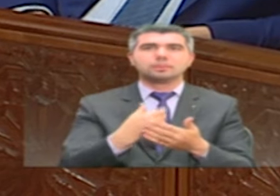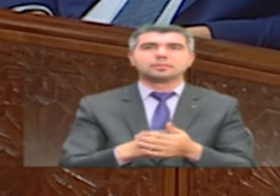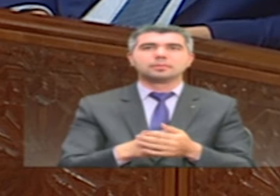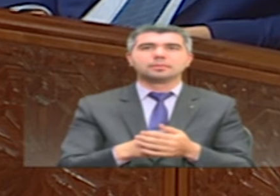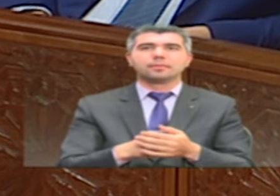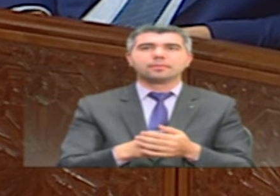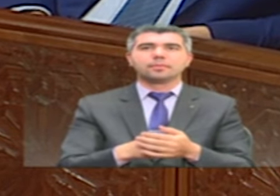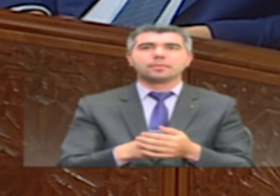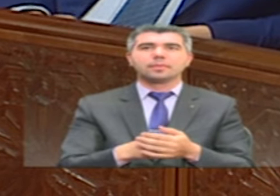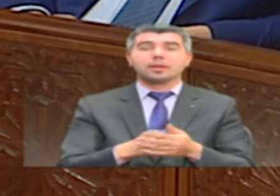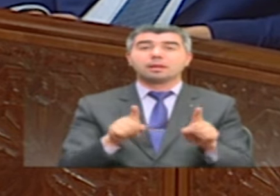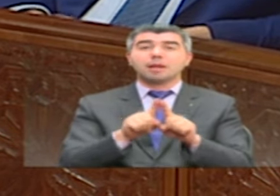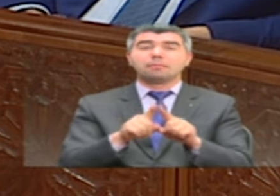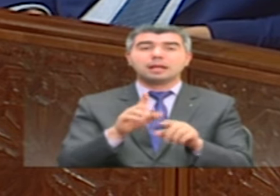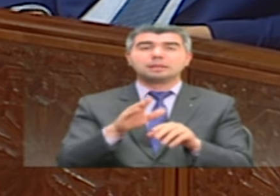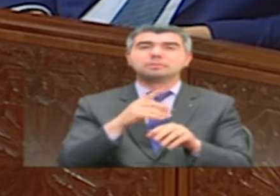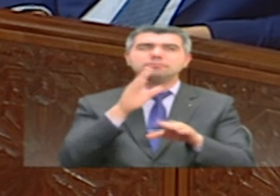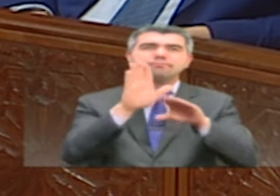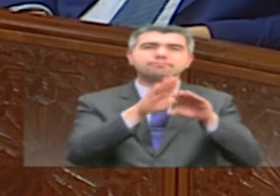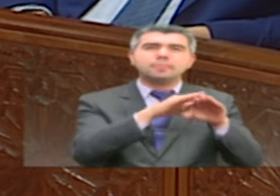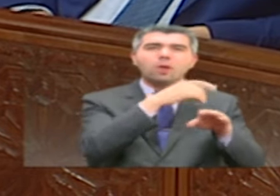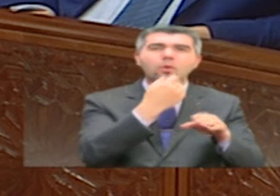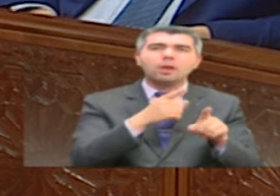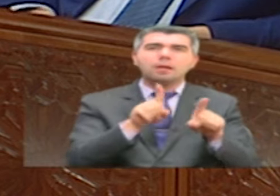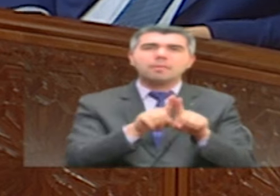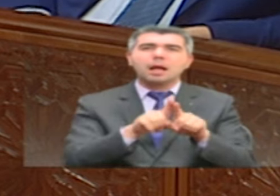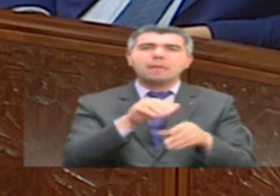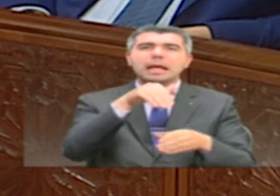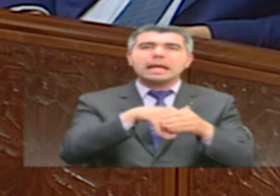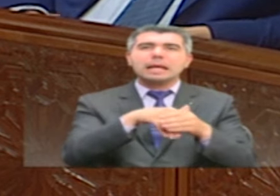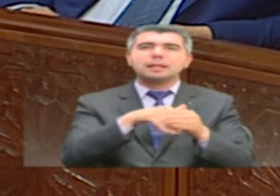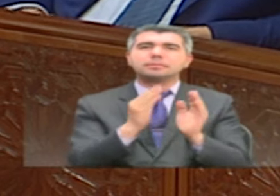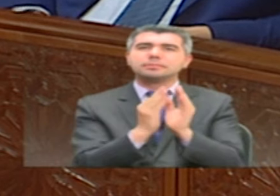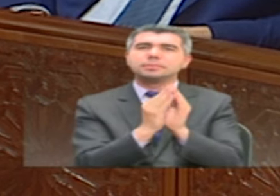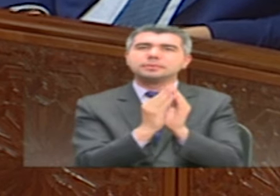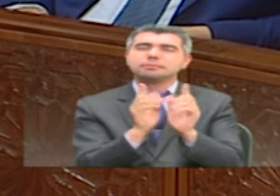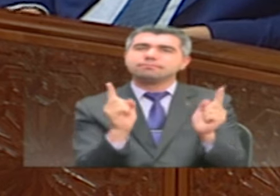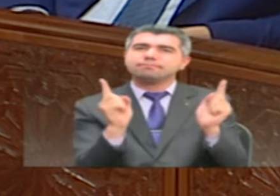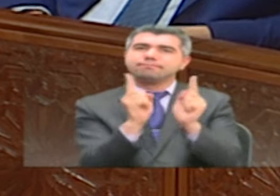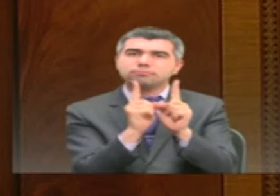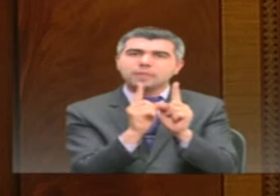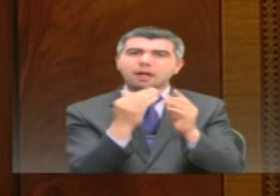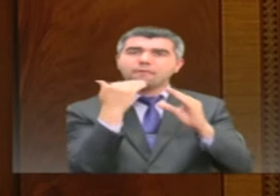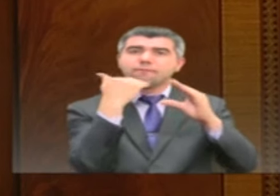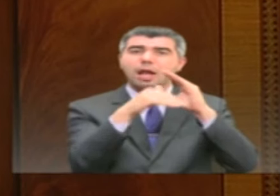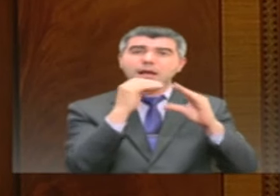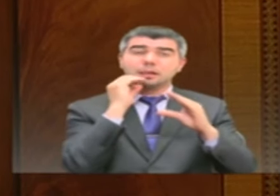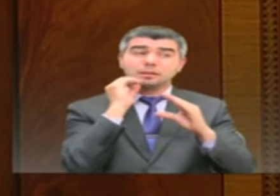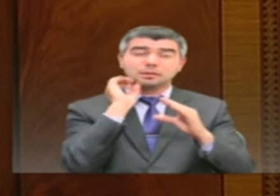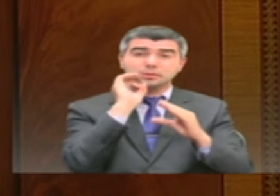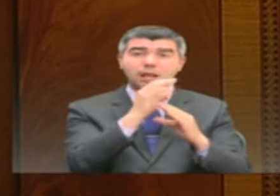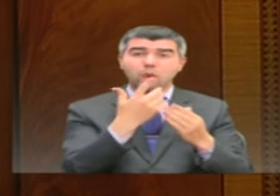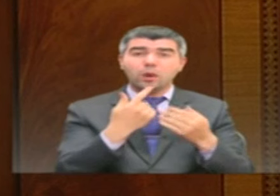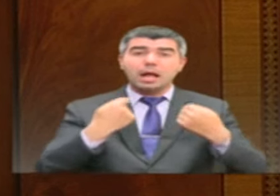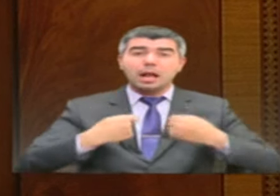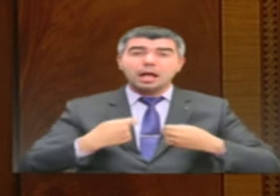الرميد وتتهم رئيس الحكومه بالكذب والتضليل ليظهر بوضوح ان الحزب المعارض